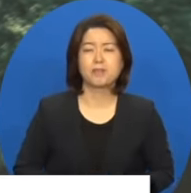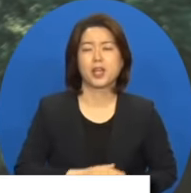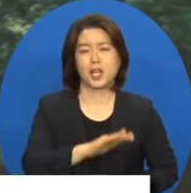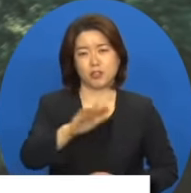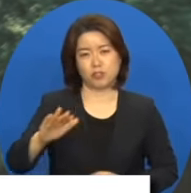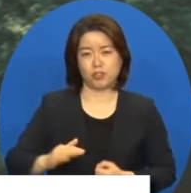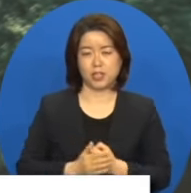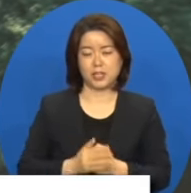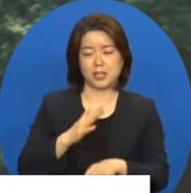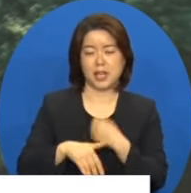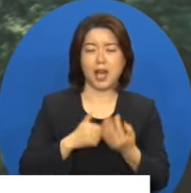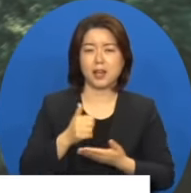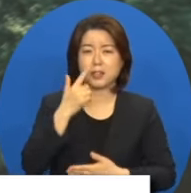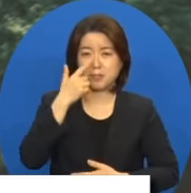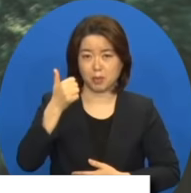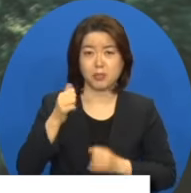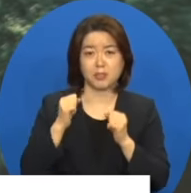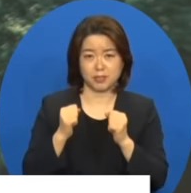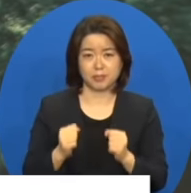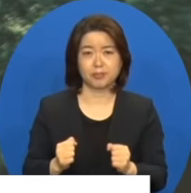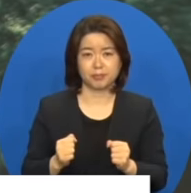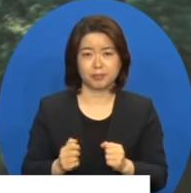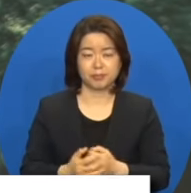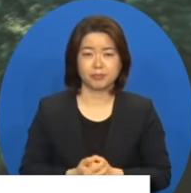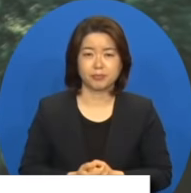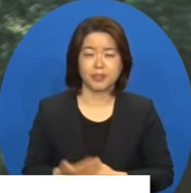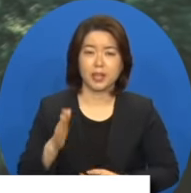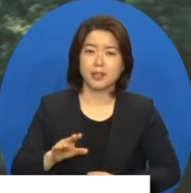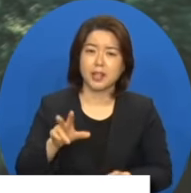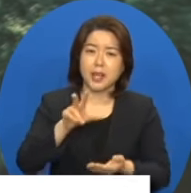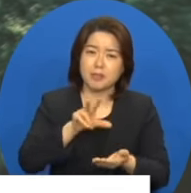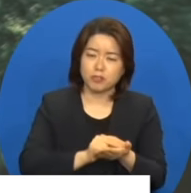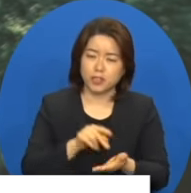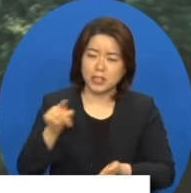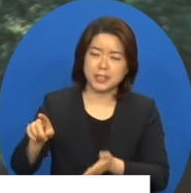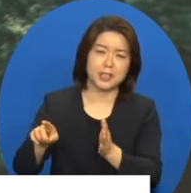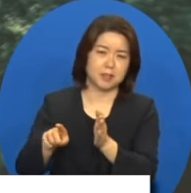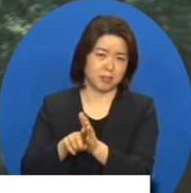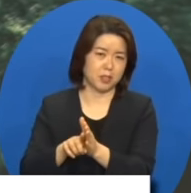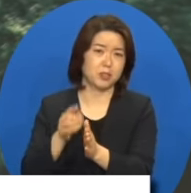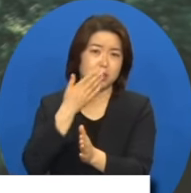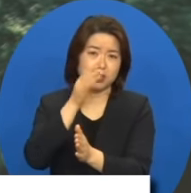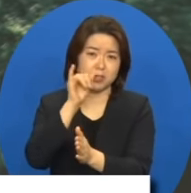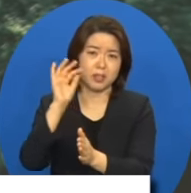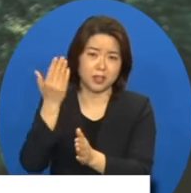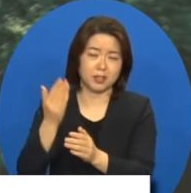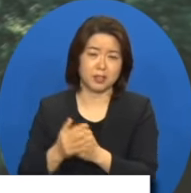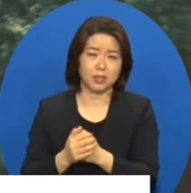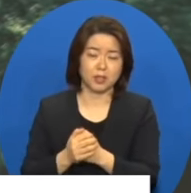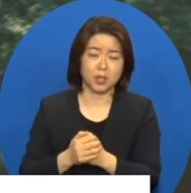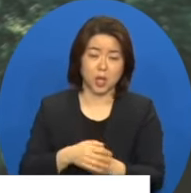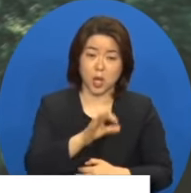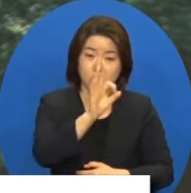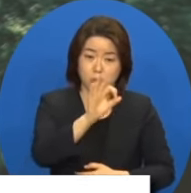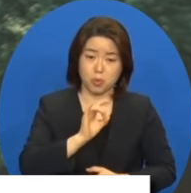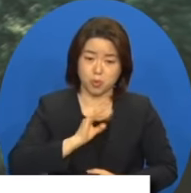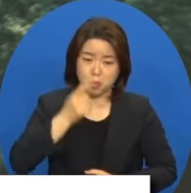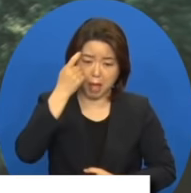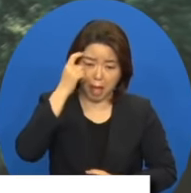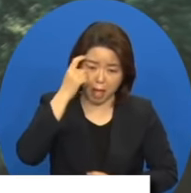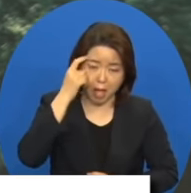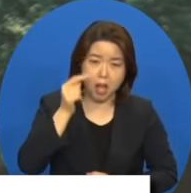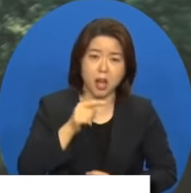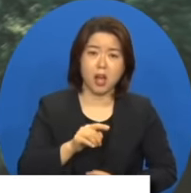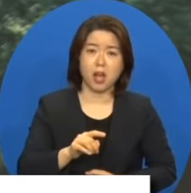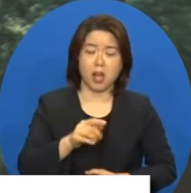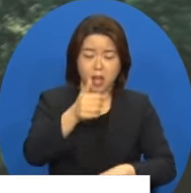우리에게는 하나님의 아버지가 계십니다. 근데 문제는 그게 믿어져야 하는 거죠. 돈만 묵상하니까 결국 돈